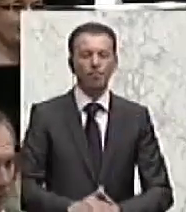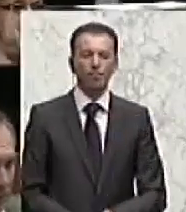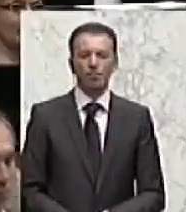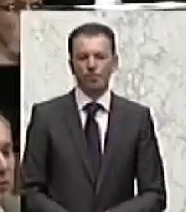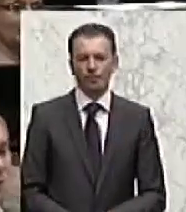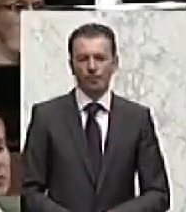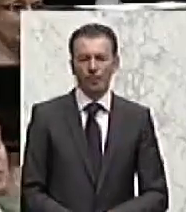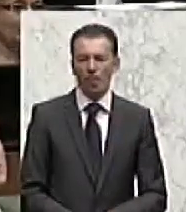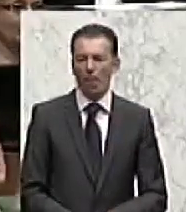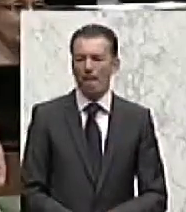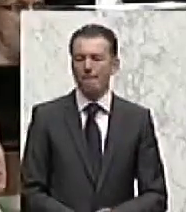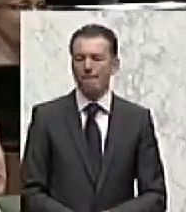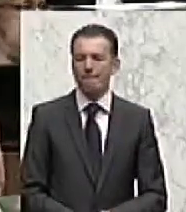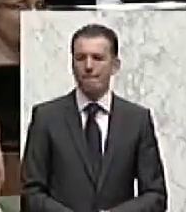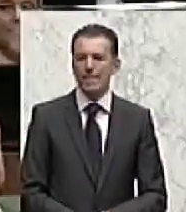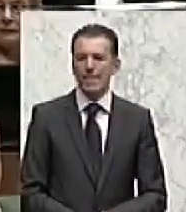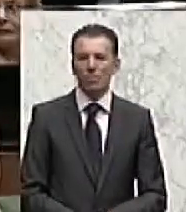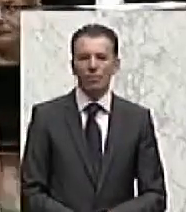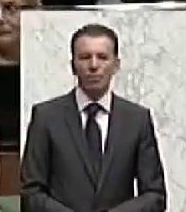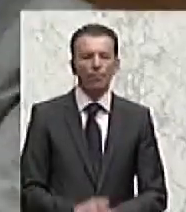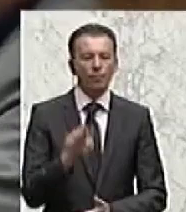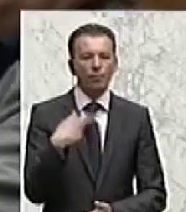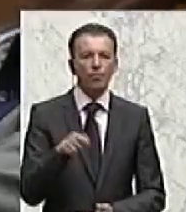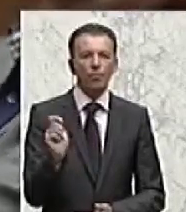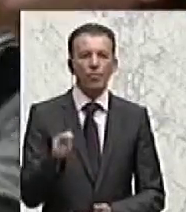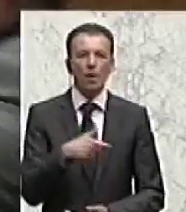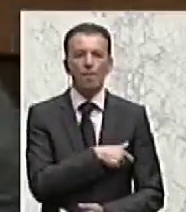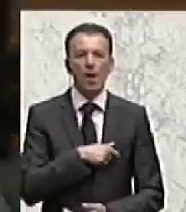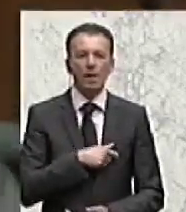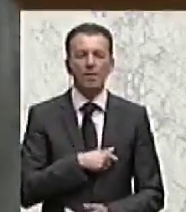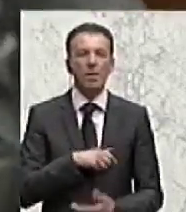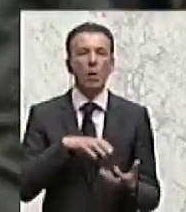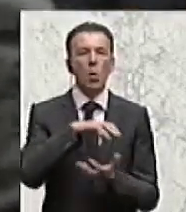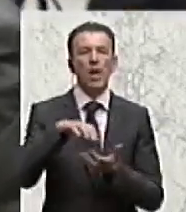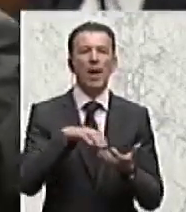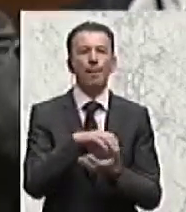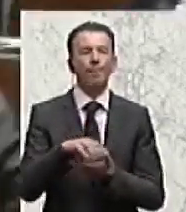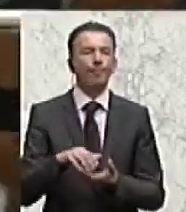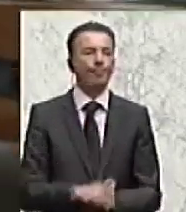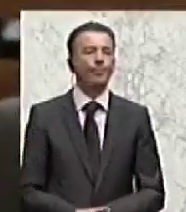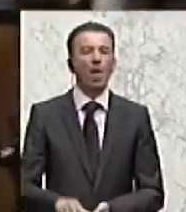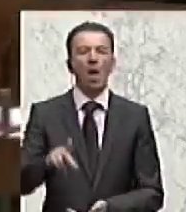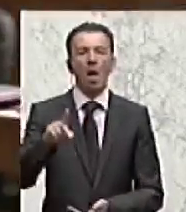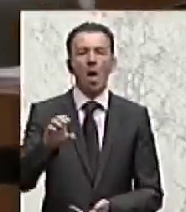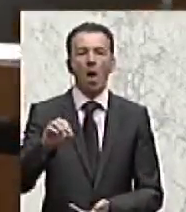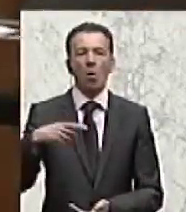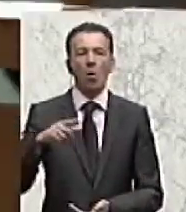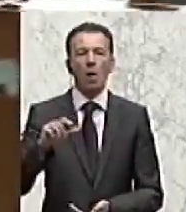die Lebensmittelstandards, sondern der Lebensstandard an sich durch ein Freihandelsabkommen mit den USA abgesenkt wird.